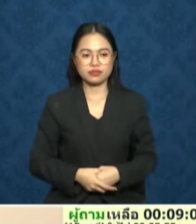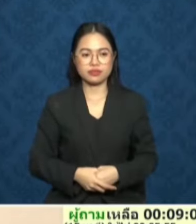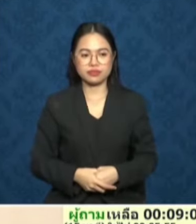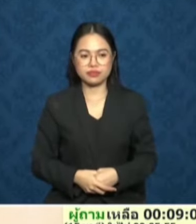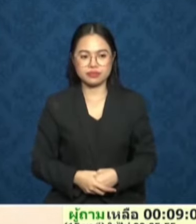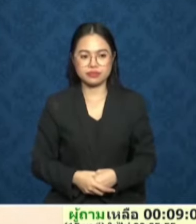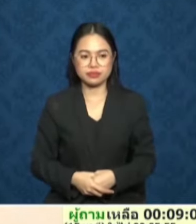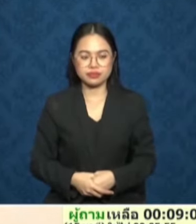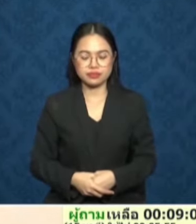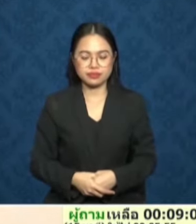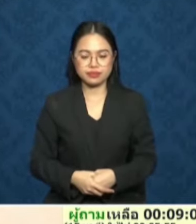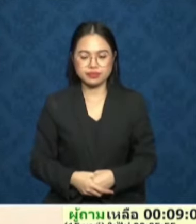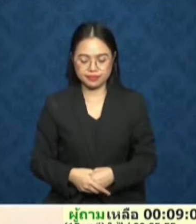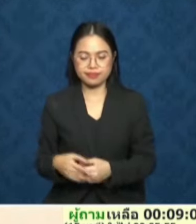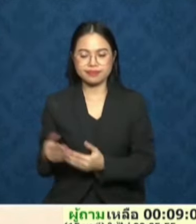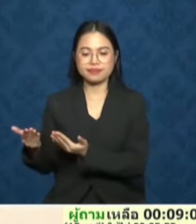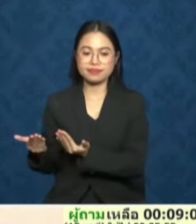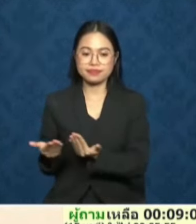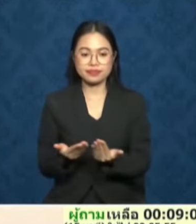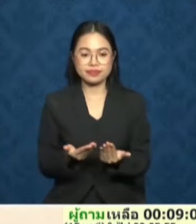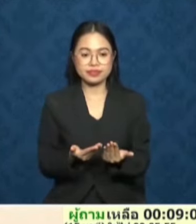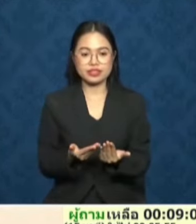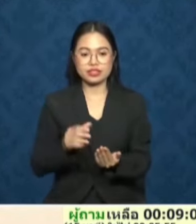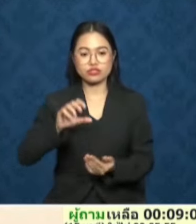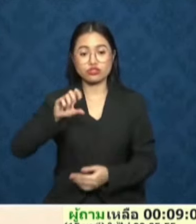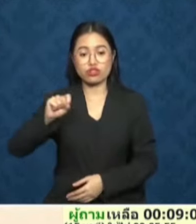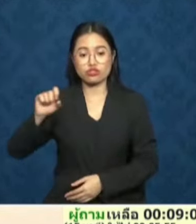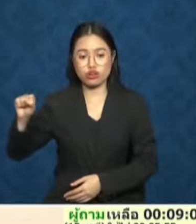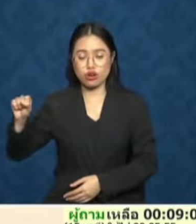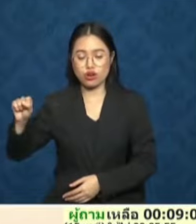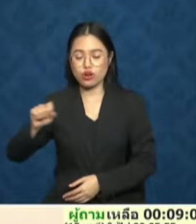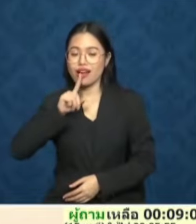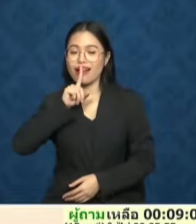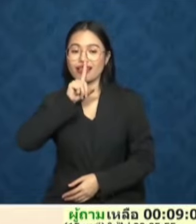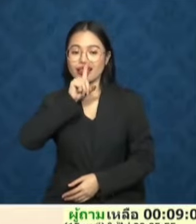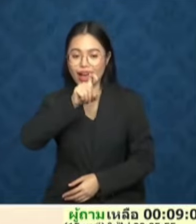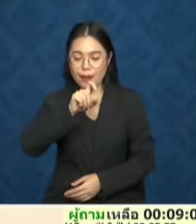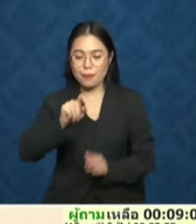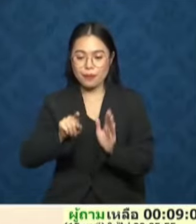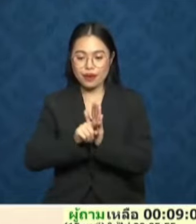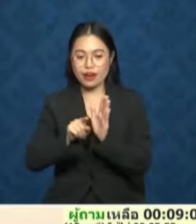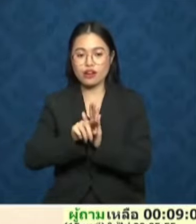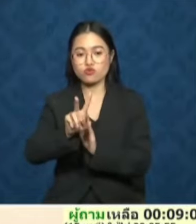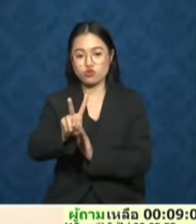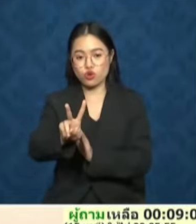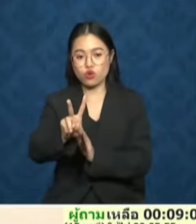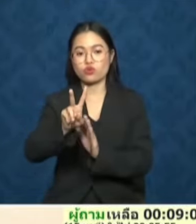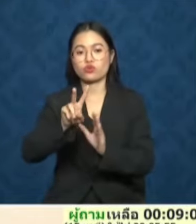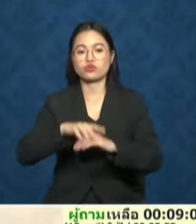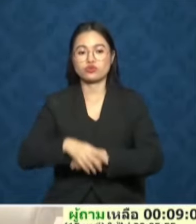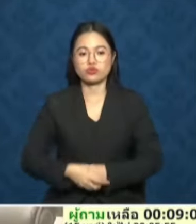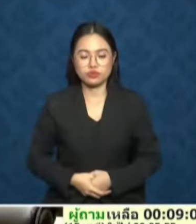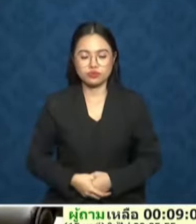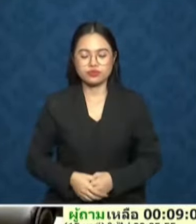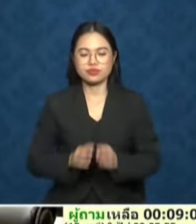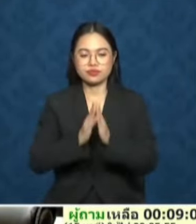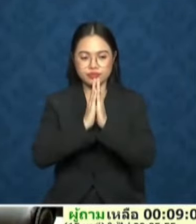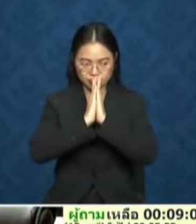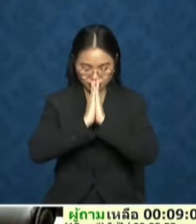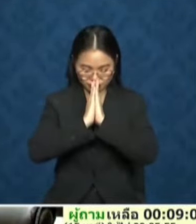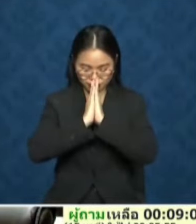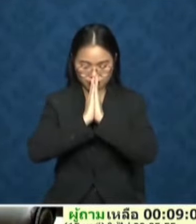ครั ขคุมากครั ขอเจินคุณโรฟกำรรักษ์เป็ครงท 2 ครัขอบคุครทาบทบ ก็